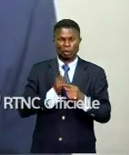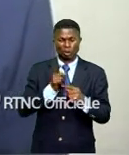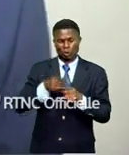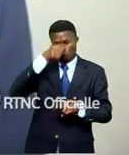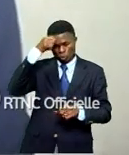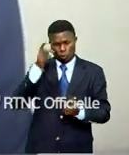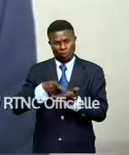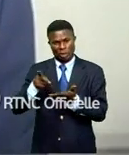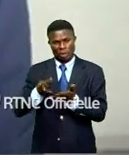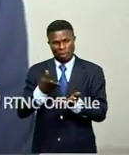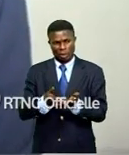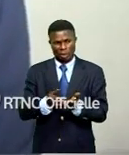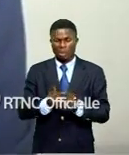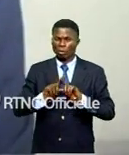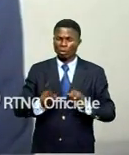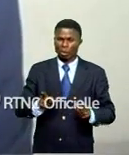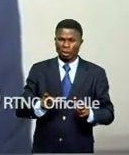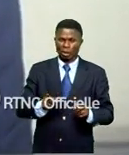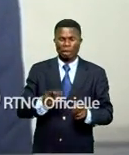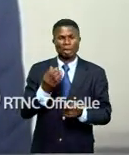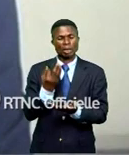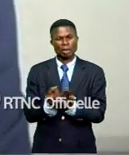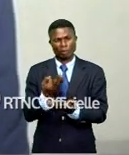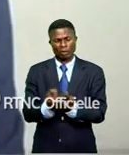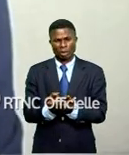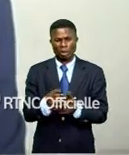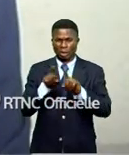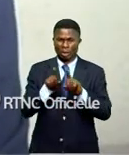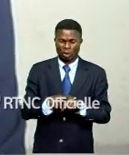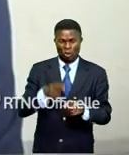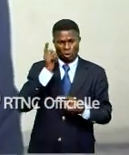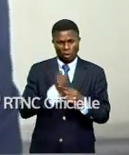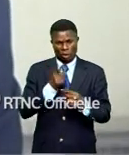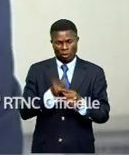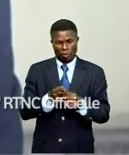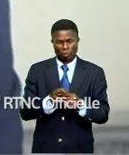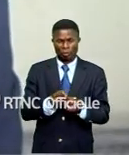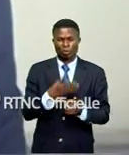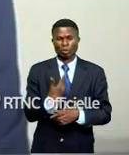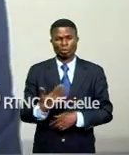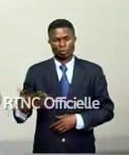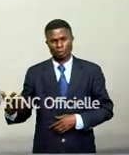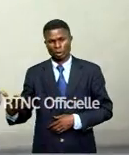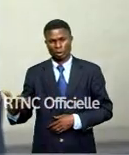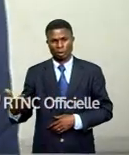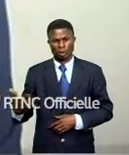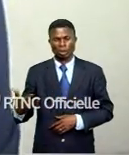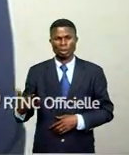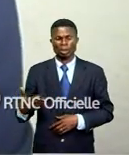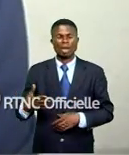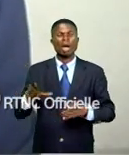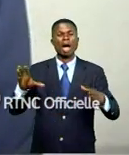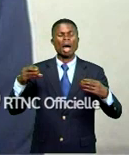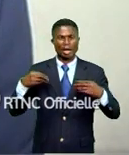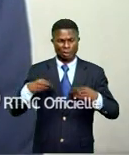zélantes, d'une manière financière, d'une manière des équipements, ont pris à bras le